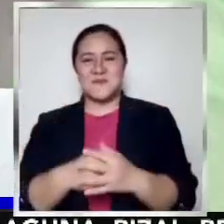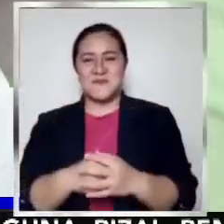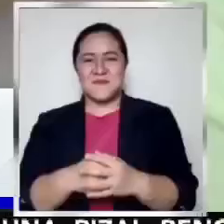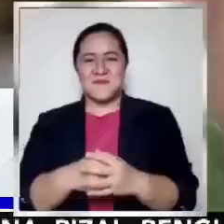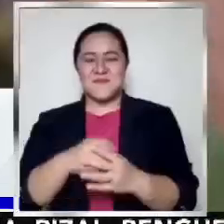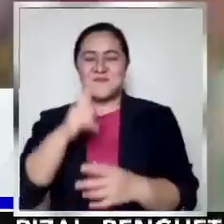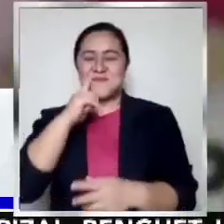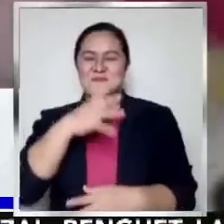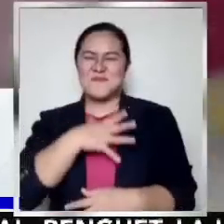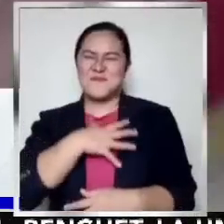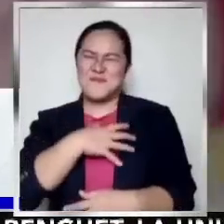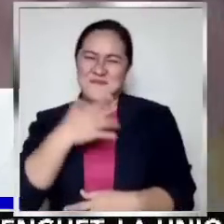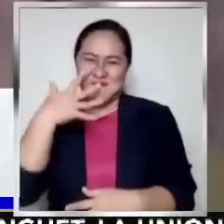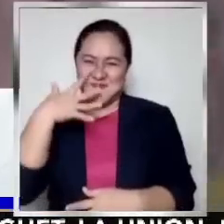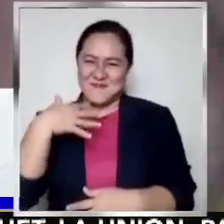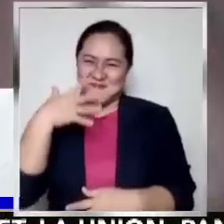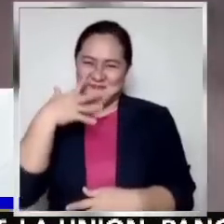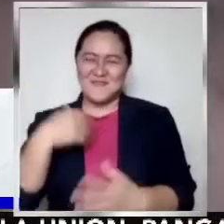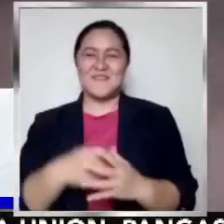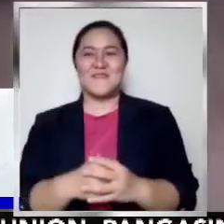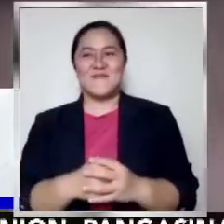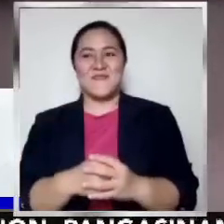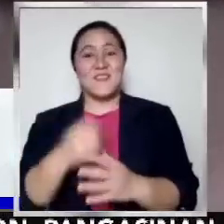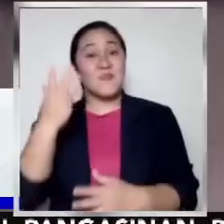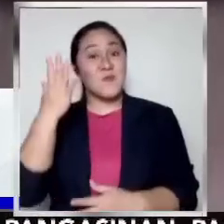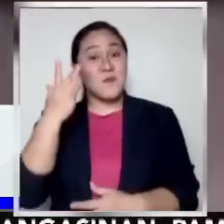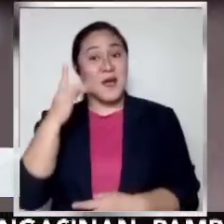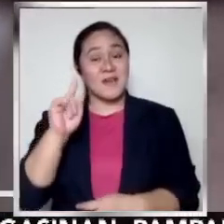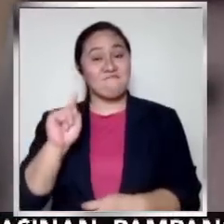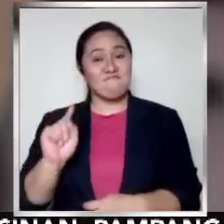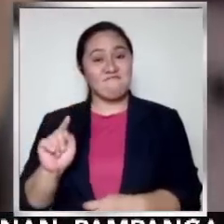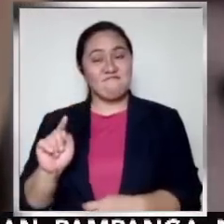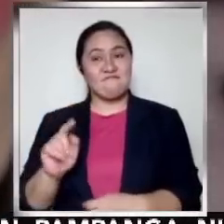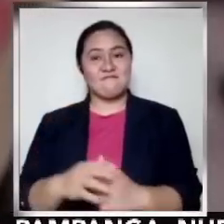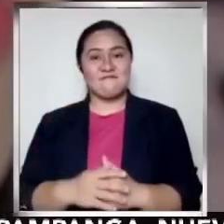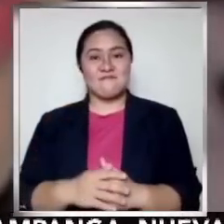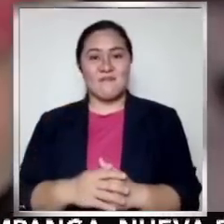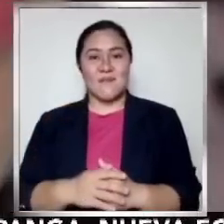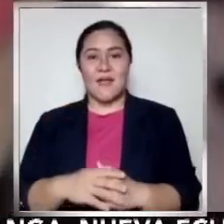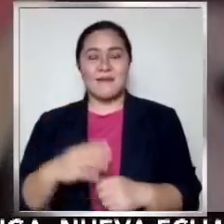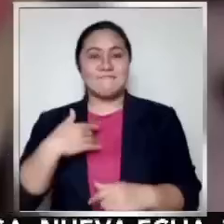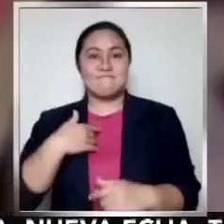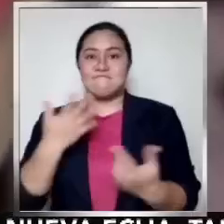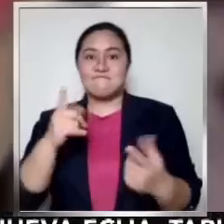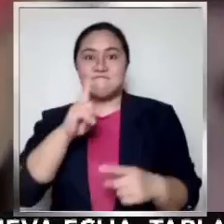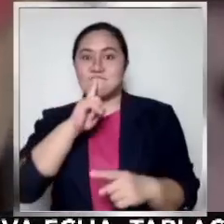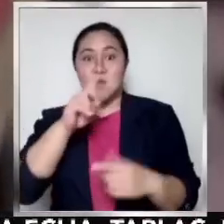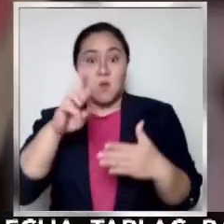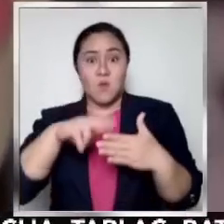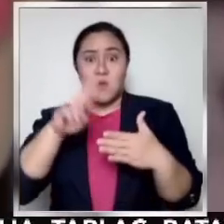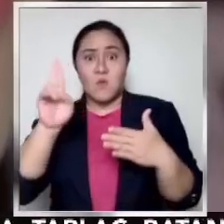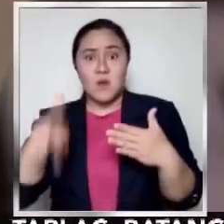Sorry po. Ayun kasi po, syempre parang hindi ko po sure yung result.